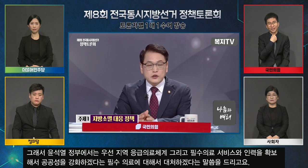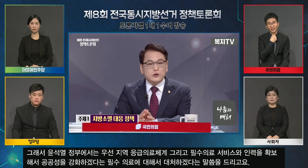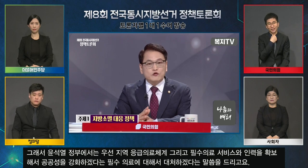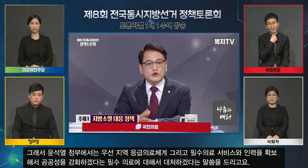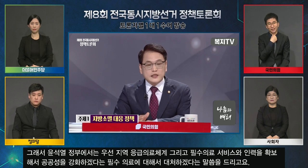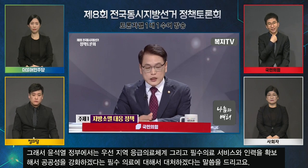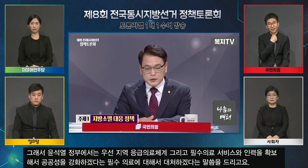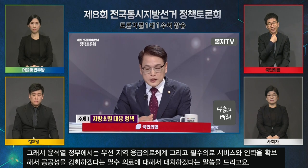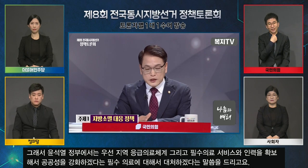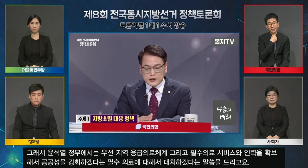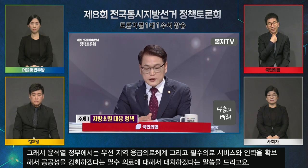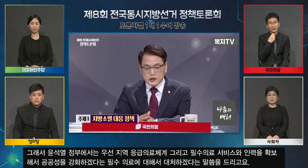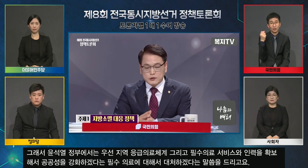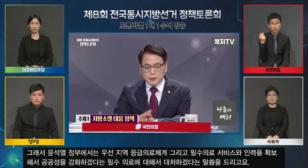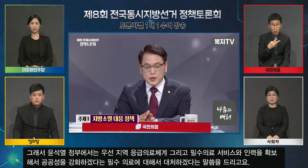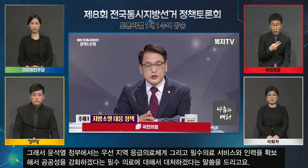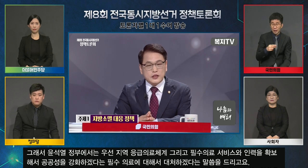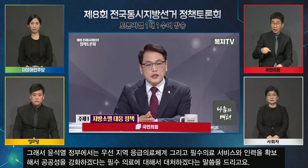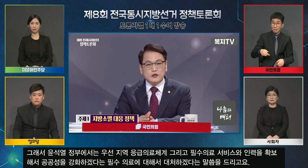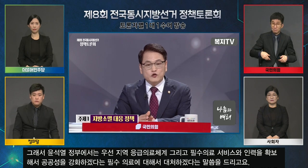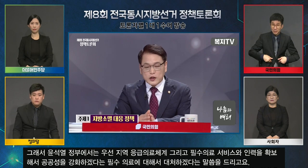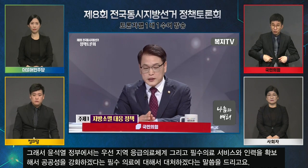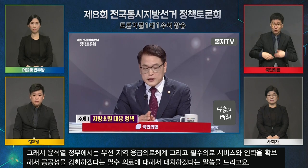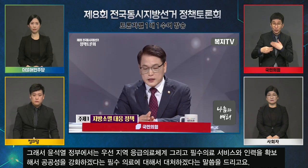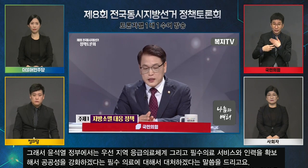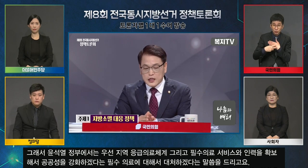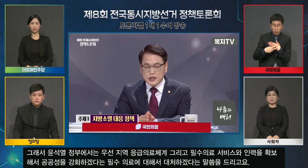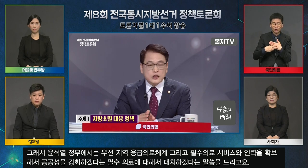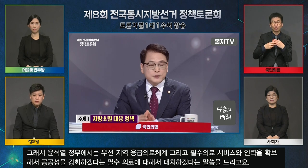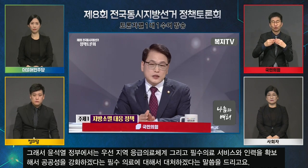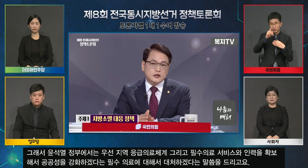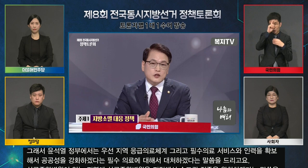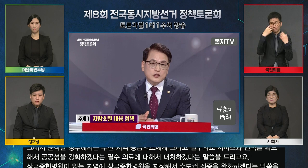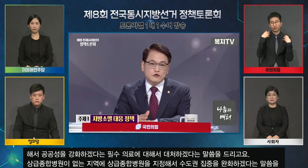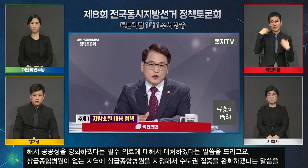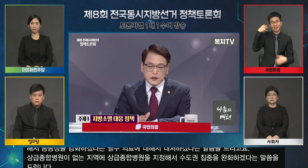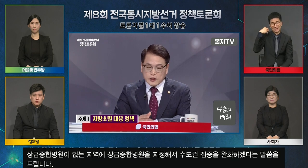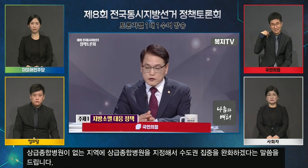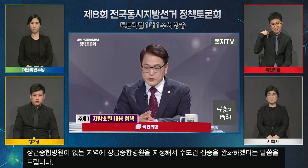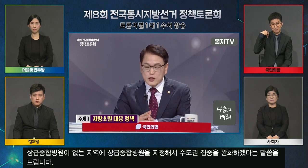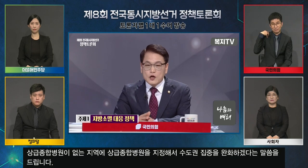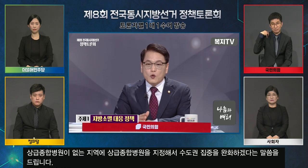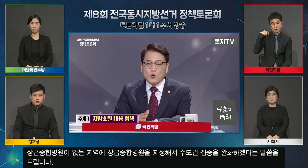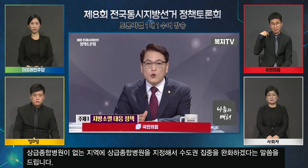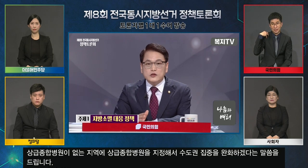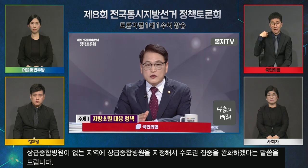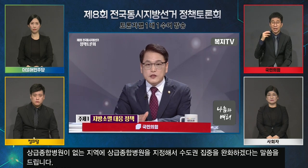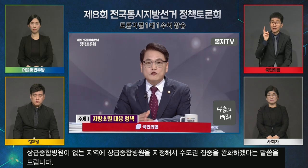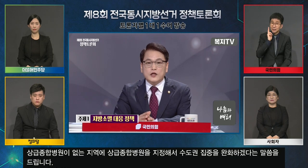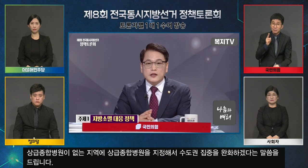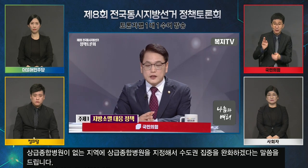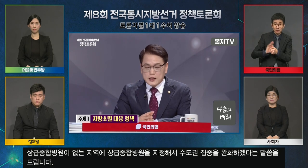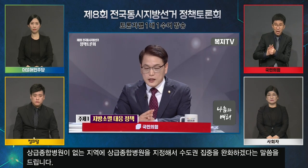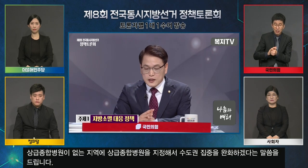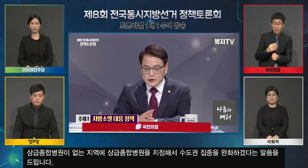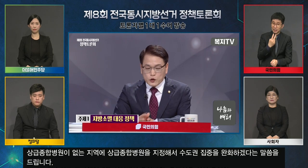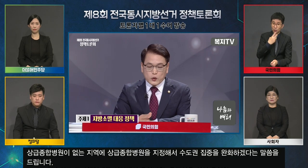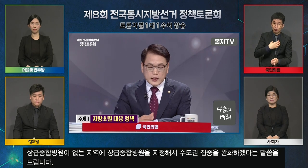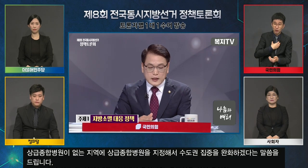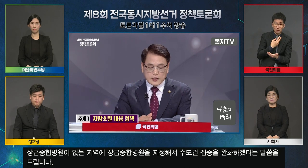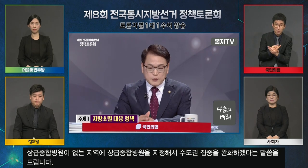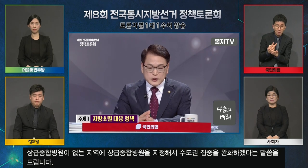그리고 필수 의료 국가 책임제를 실시해서 음악병실, 중환자실, 응급실을 설치 운영할 때에는 공공정책 수가를